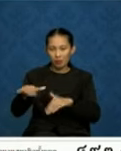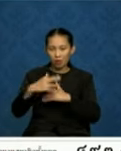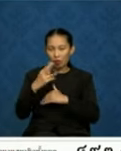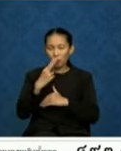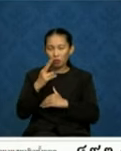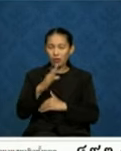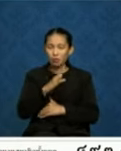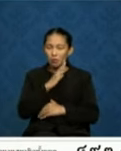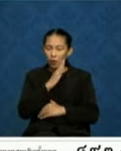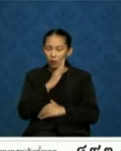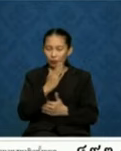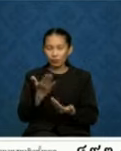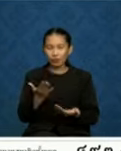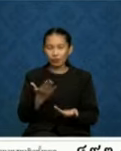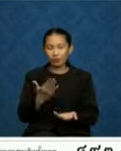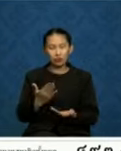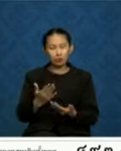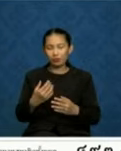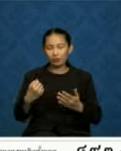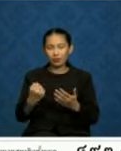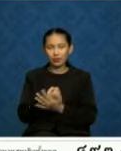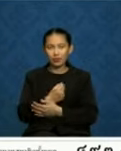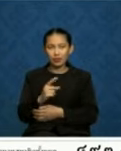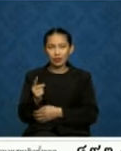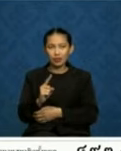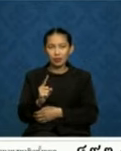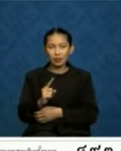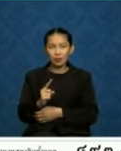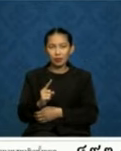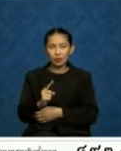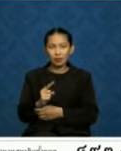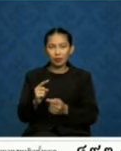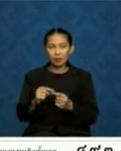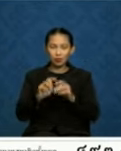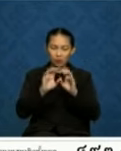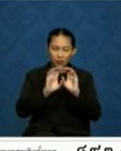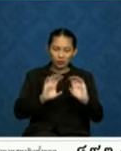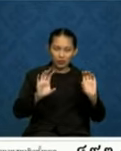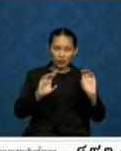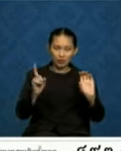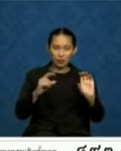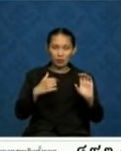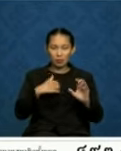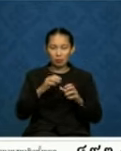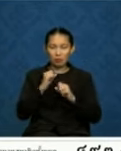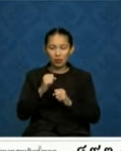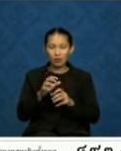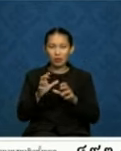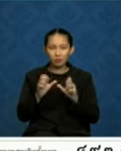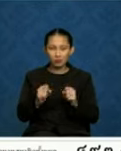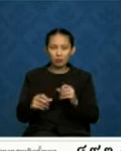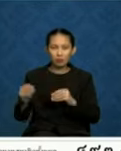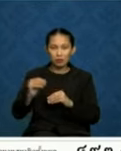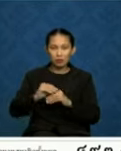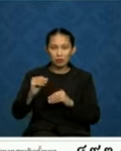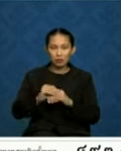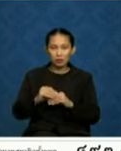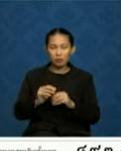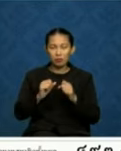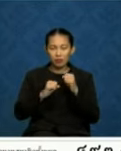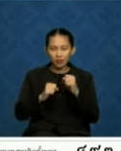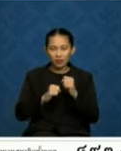นะครับซึ่งเป็นที่น่าเสียดายครับแม้แต่ทางราชการจะบอกว่าจับกุมได้มากขึ้นพยายามจับกุ